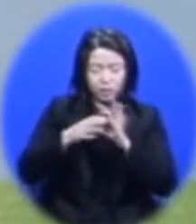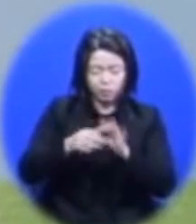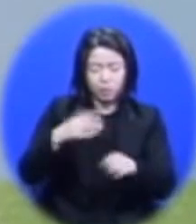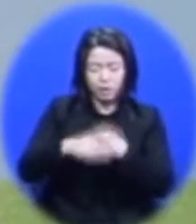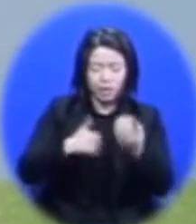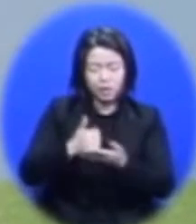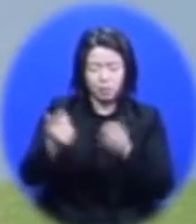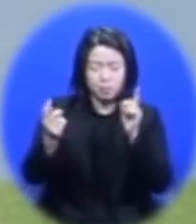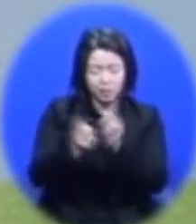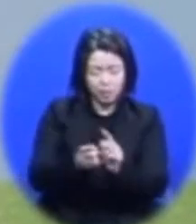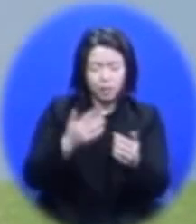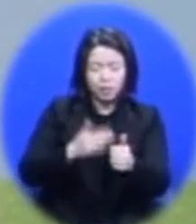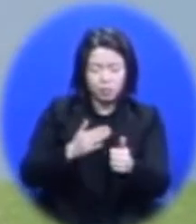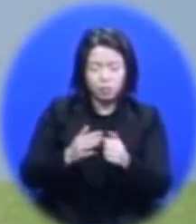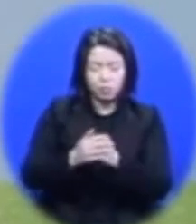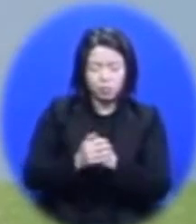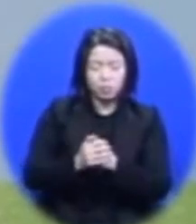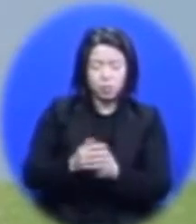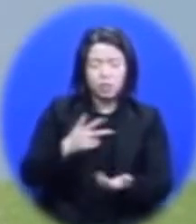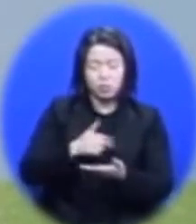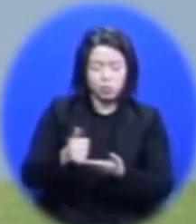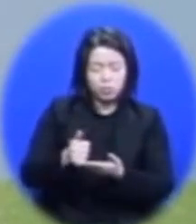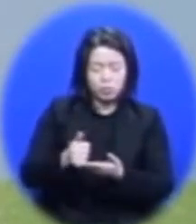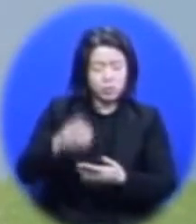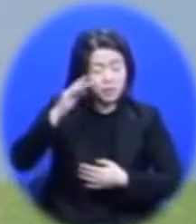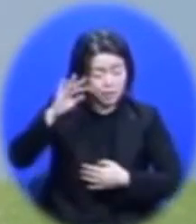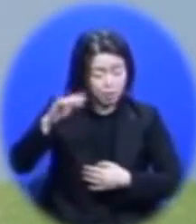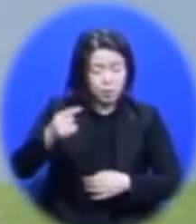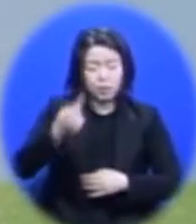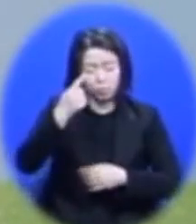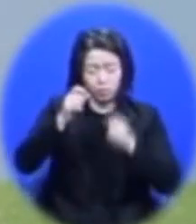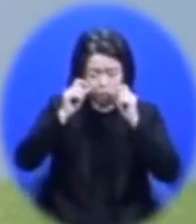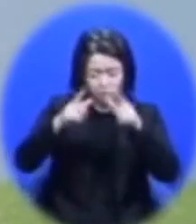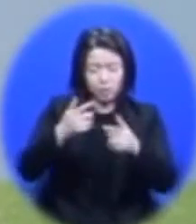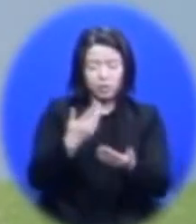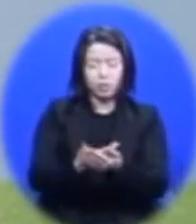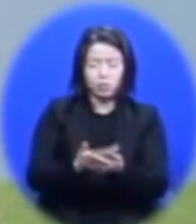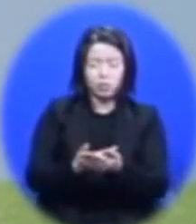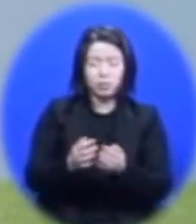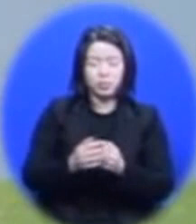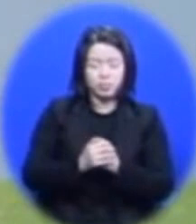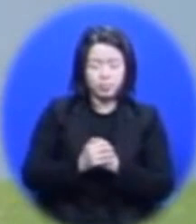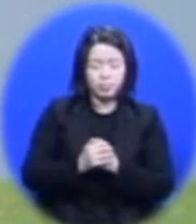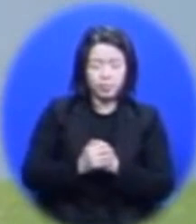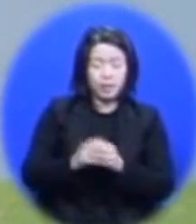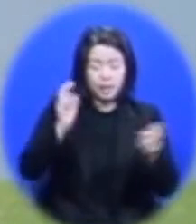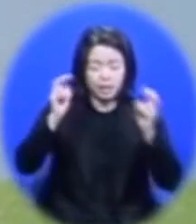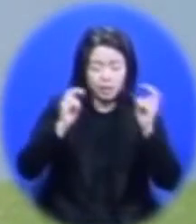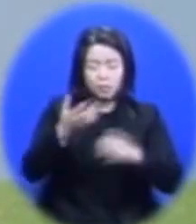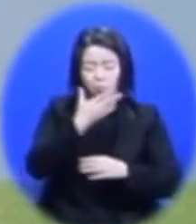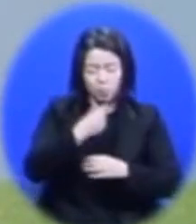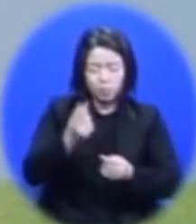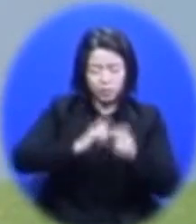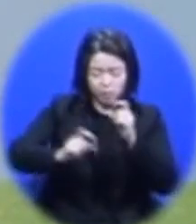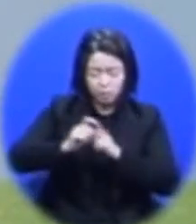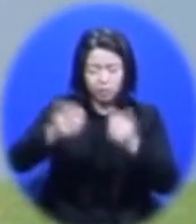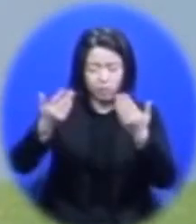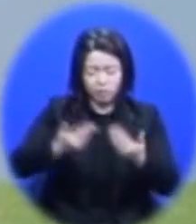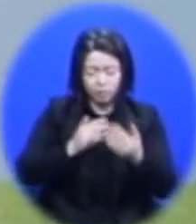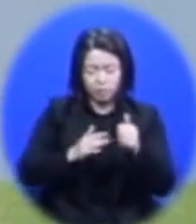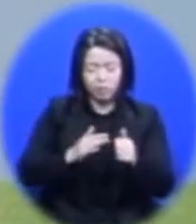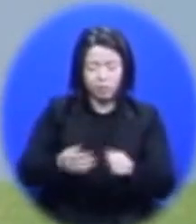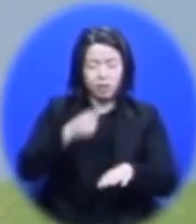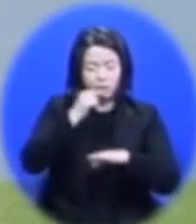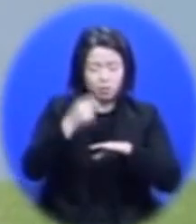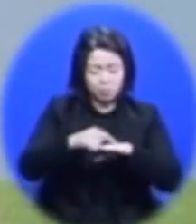하나님을 만나게 하시고 주님을 사모하는 눈이 열리게 해 주옵소서. 기업의 복을 더하소서.